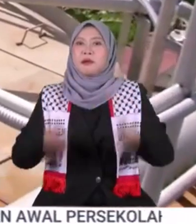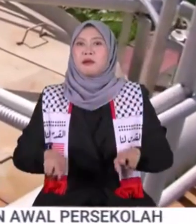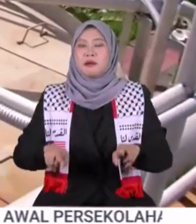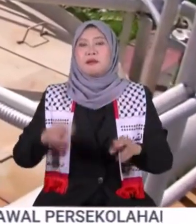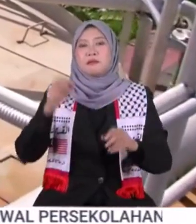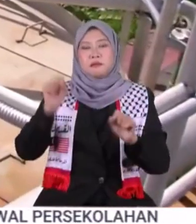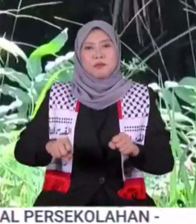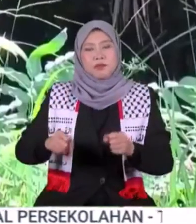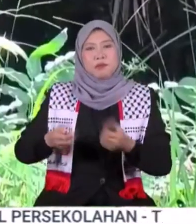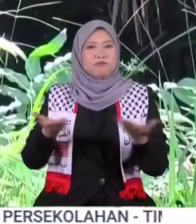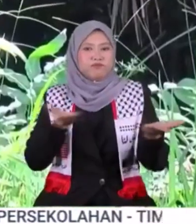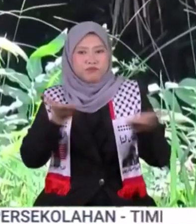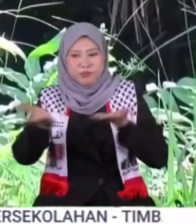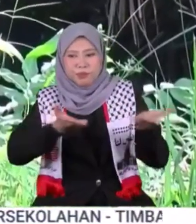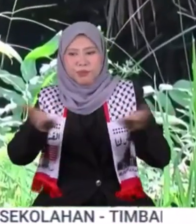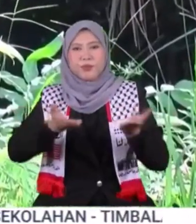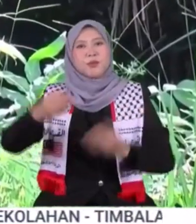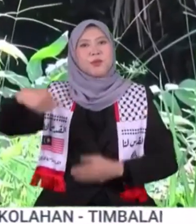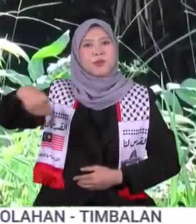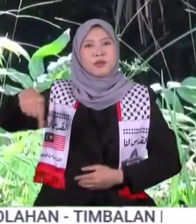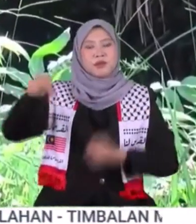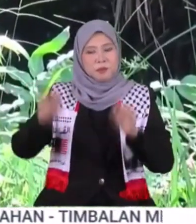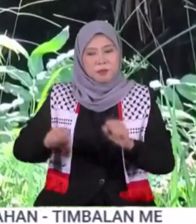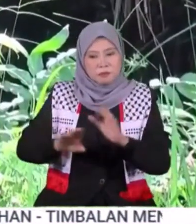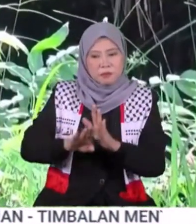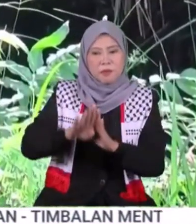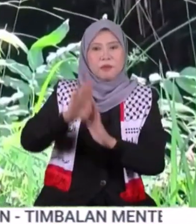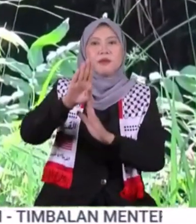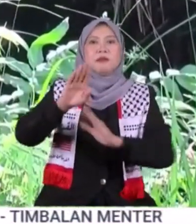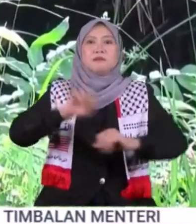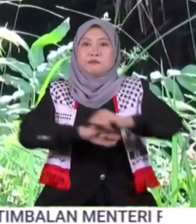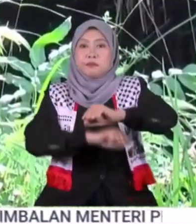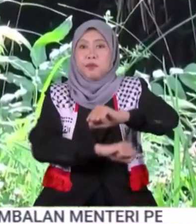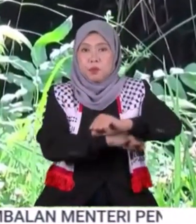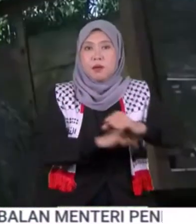mutu perkhidmatan membabitkan pembangunan